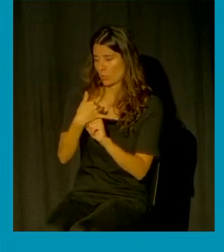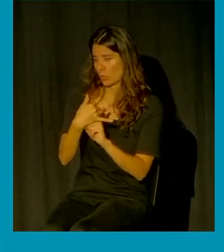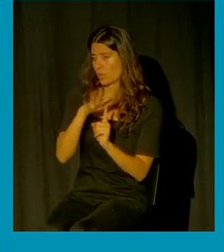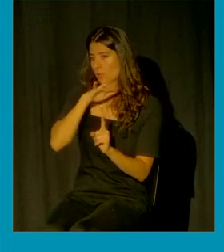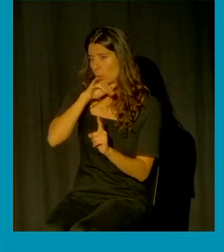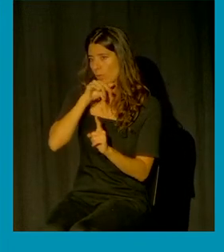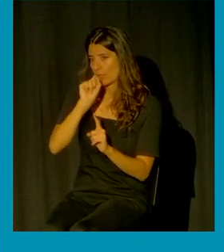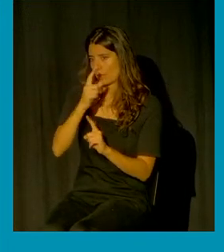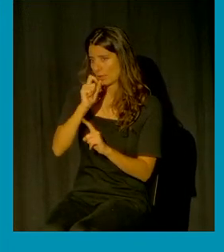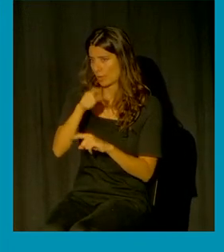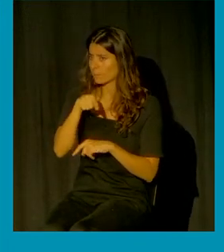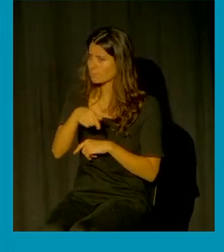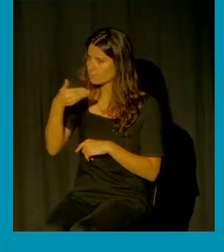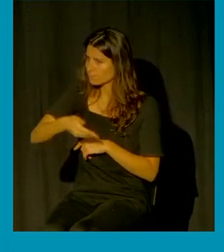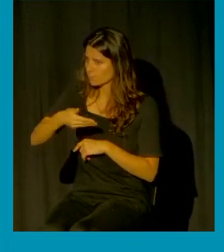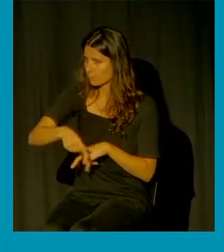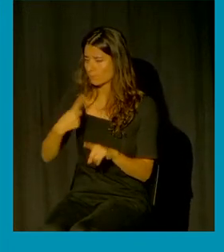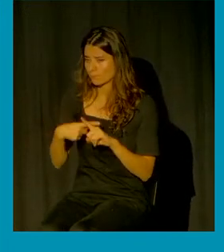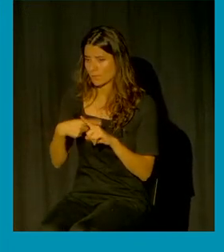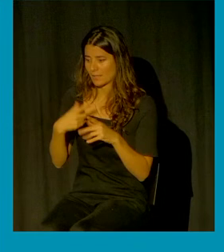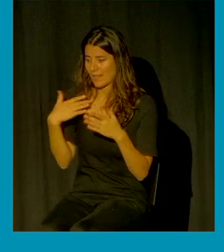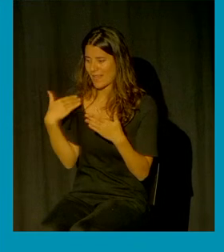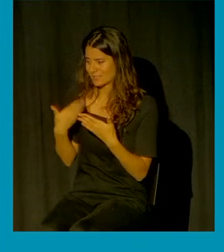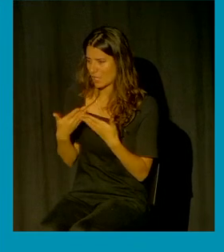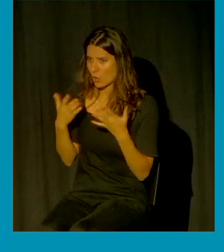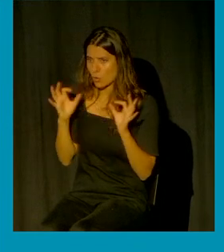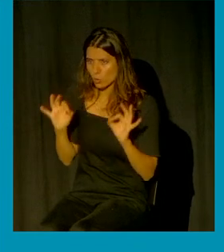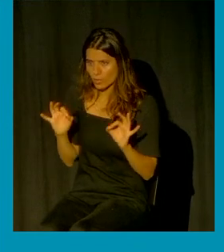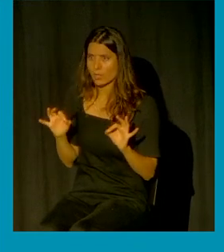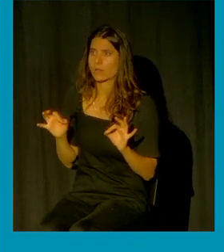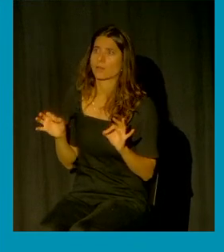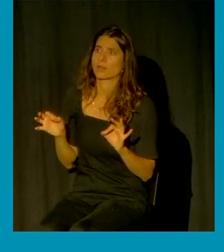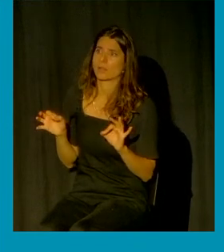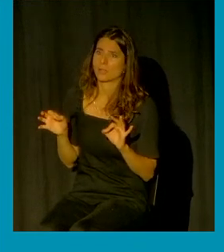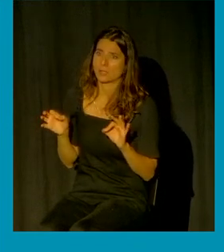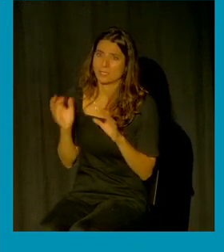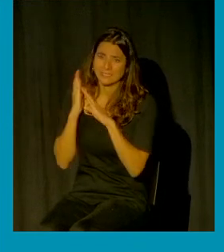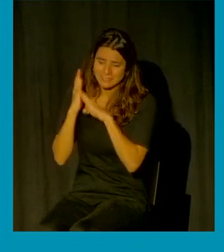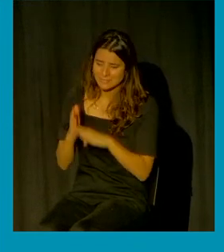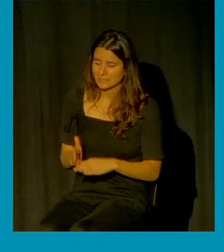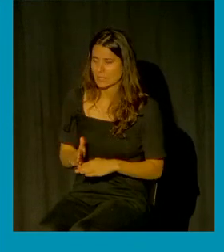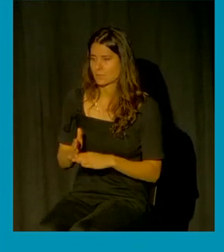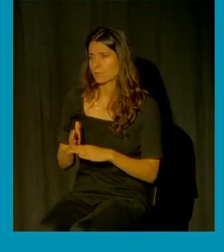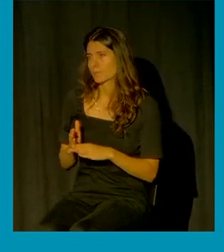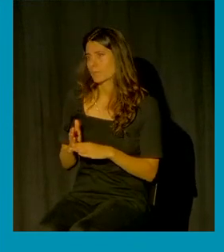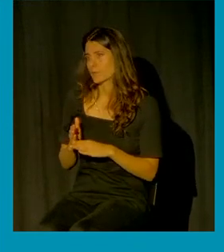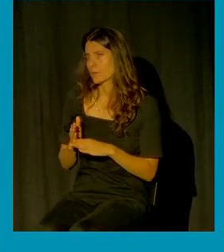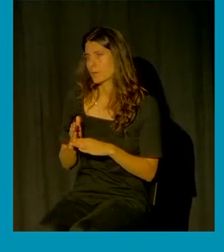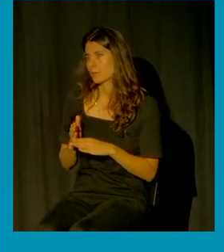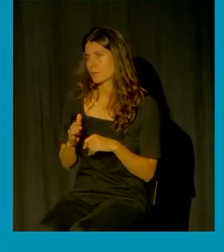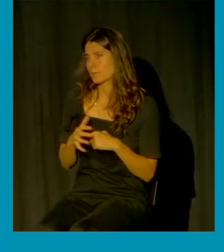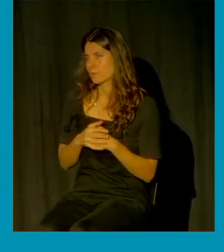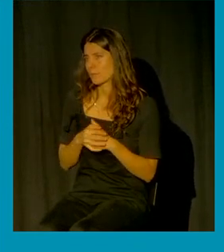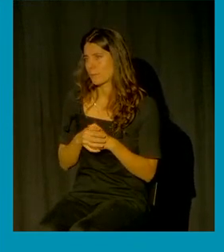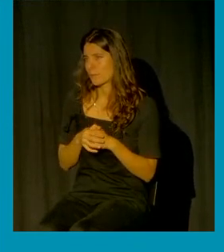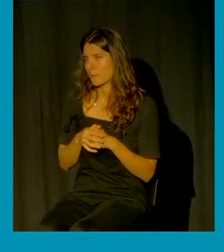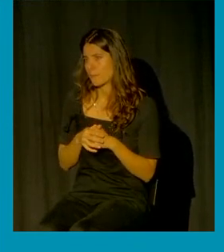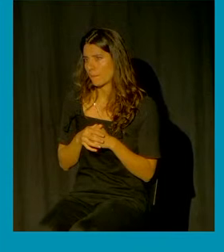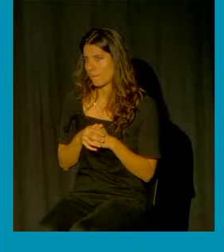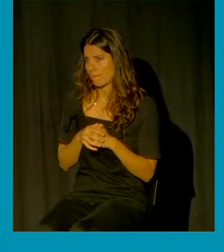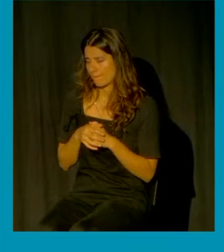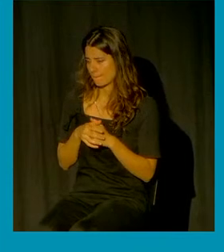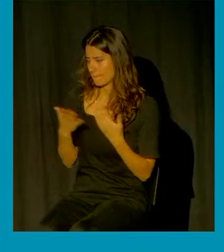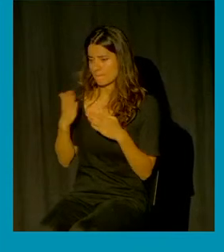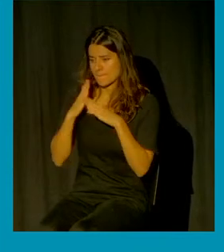'estructura de la normativa sobre protecció de la infància i de les dones tenia una òptica i una arquitectura